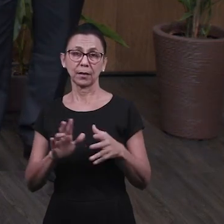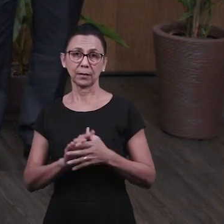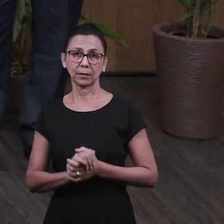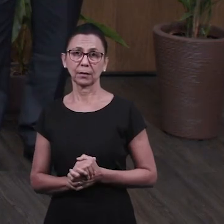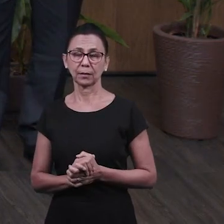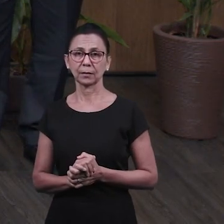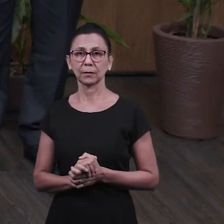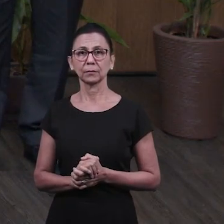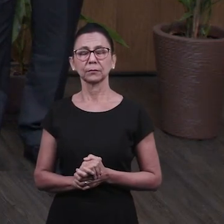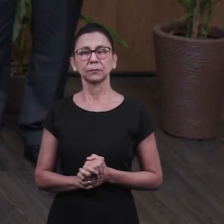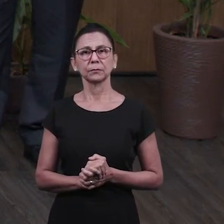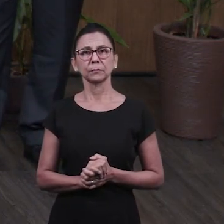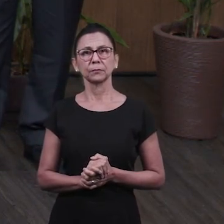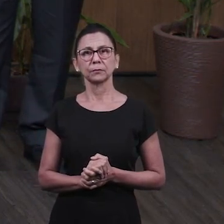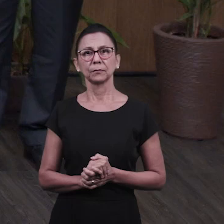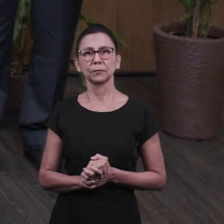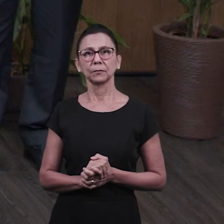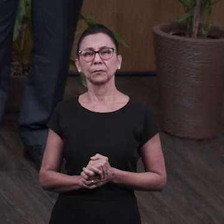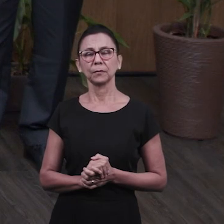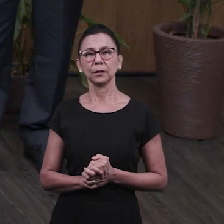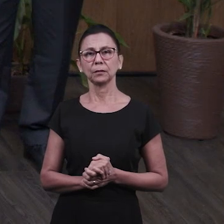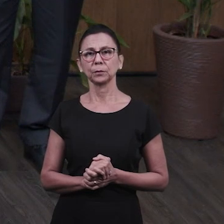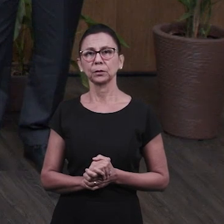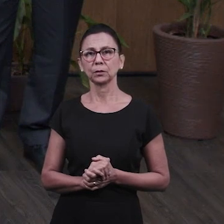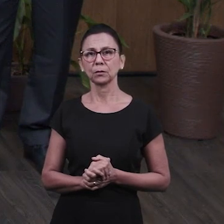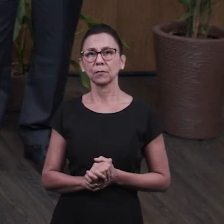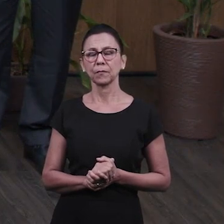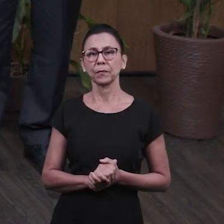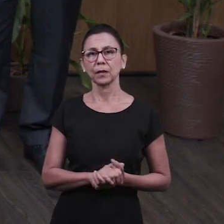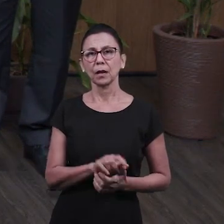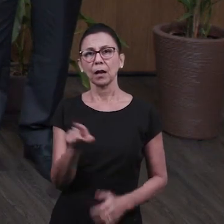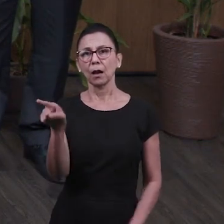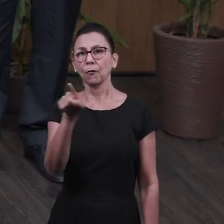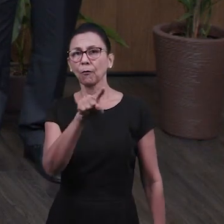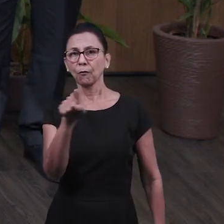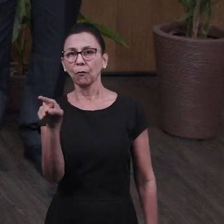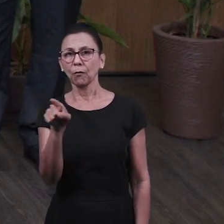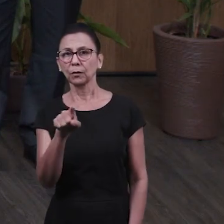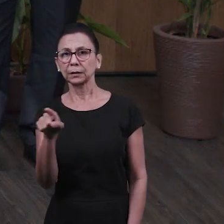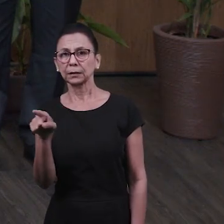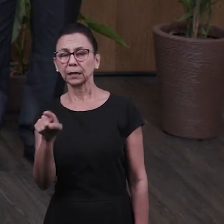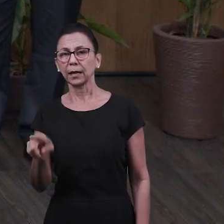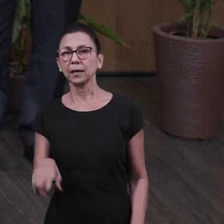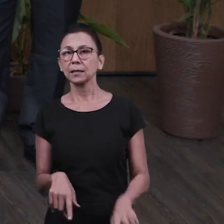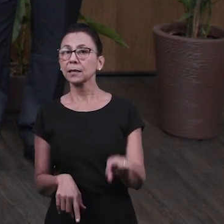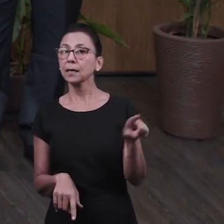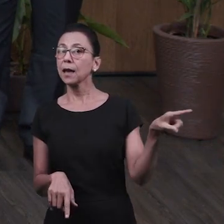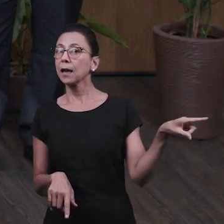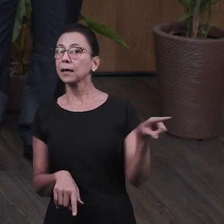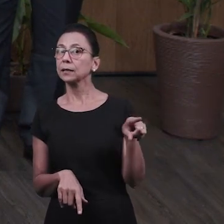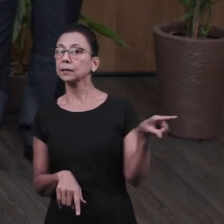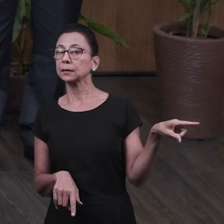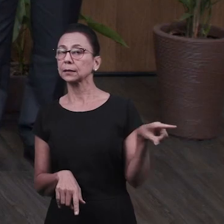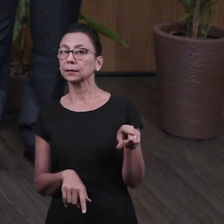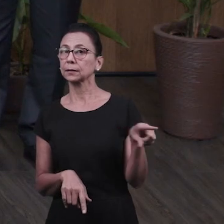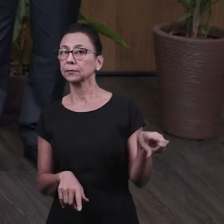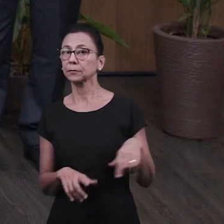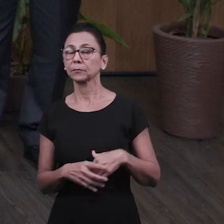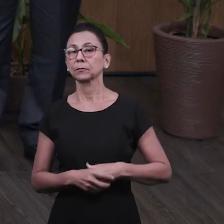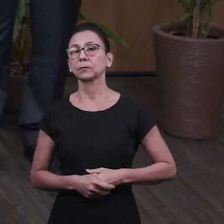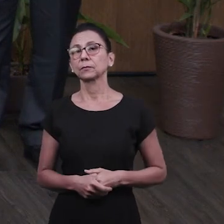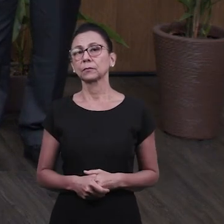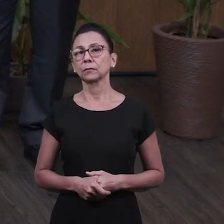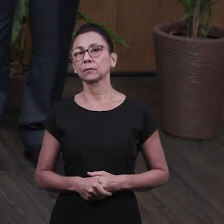la distinction entre vous et eux. Une fois qu'il est très clair que